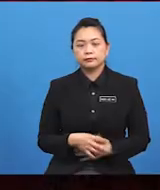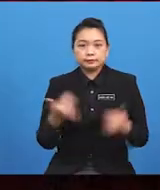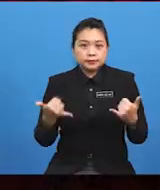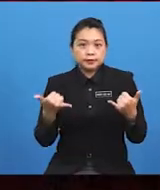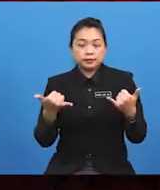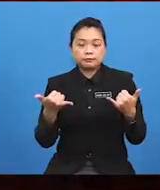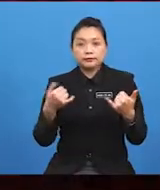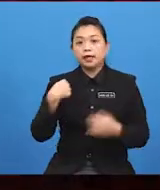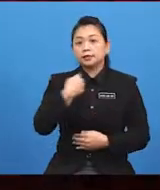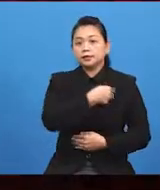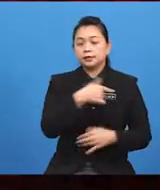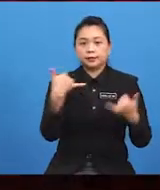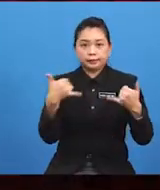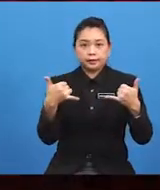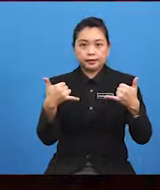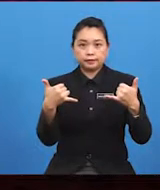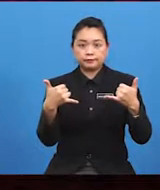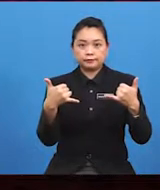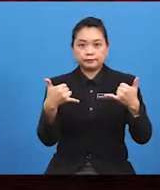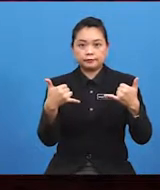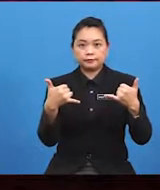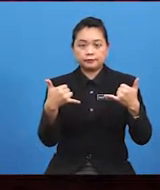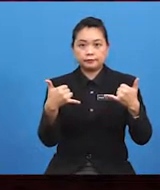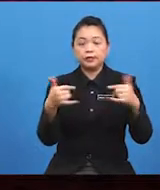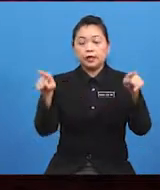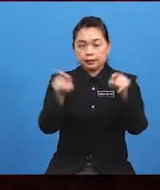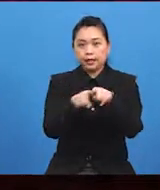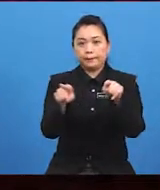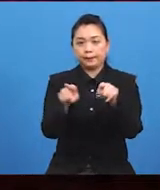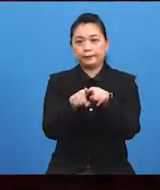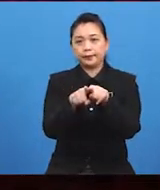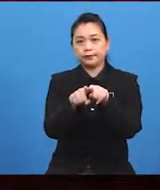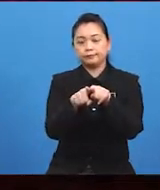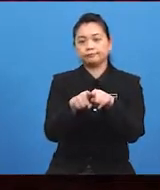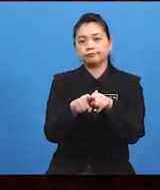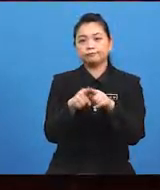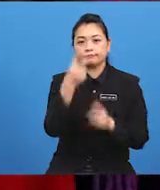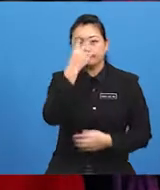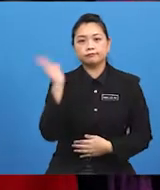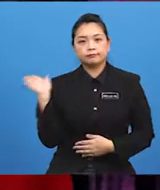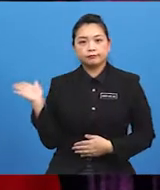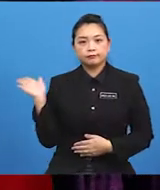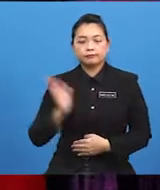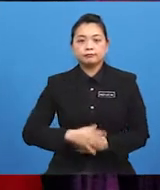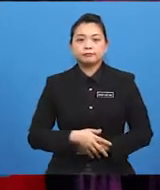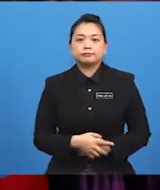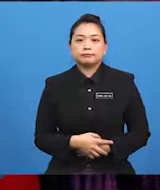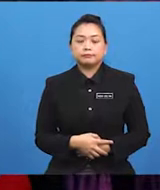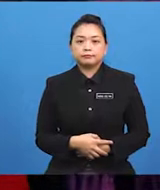Sekarang, mari kita mainkan arpeggio A major ini bersama-sama dengan saudari Nur.